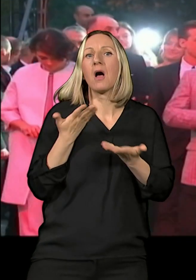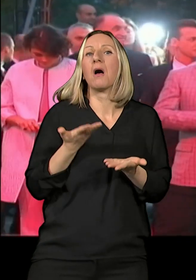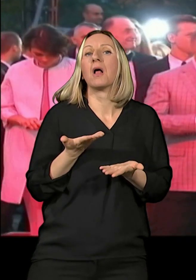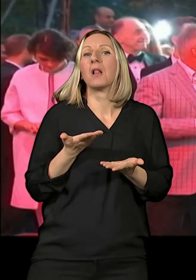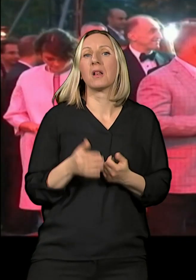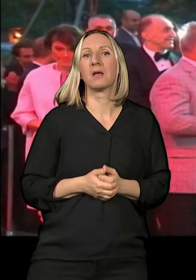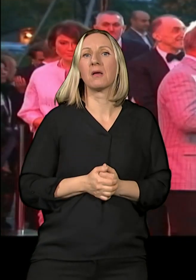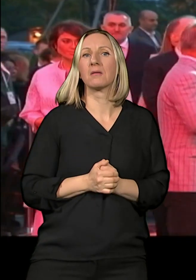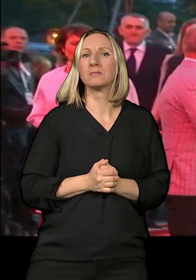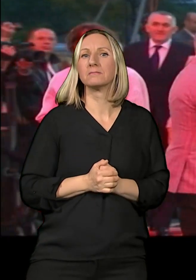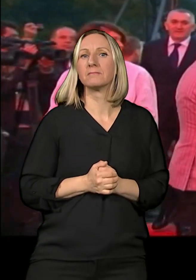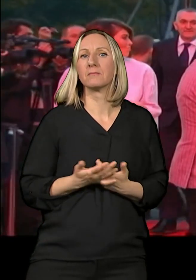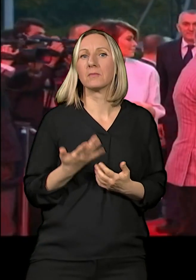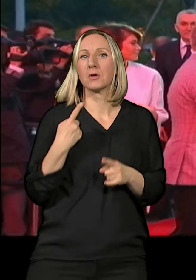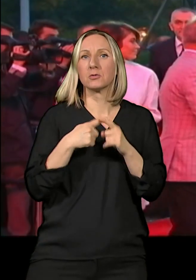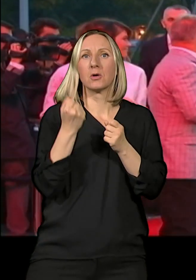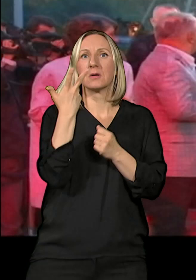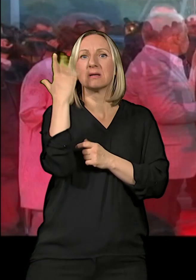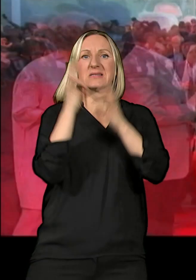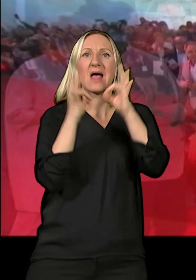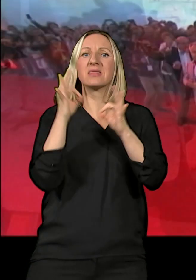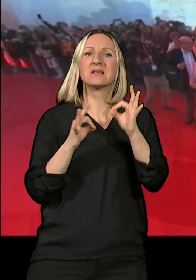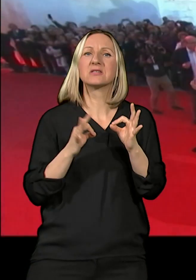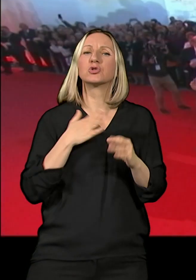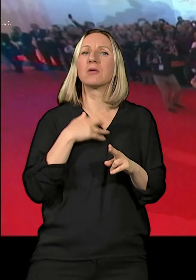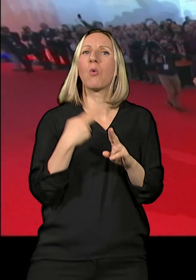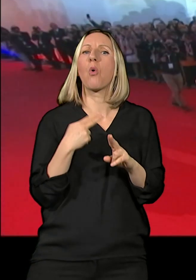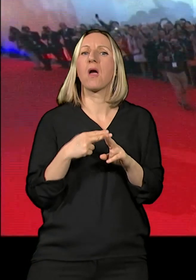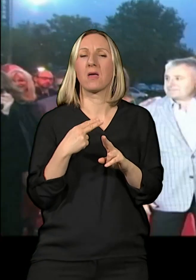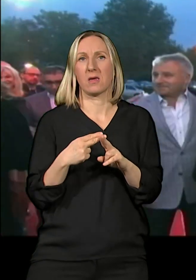što statistički se moje ime na